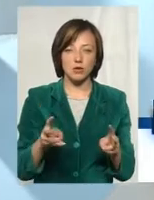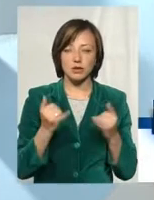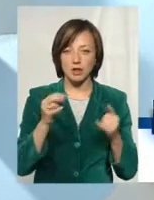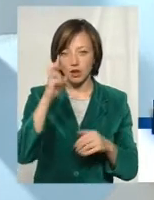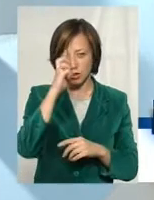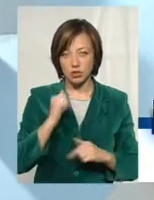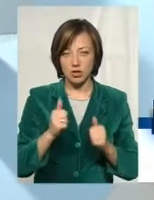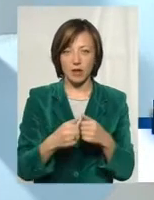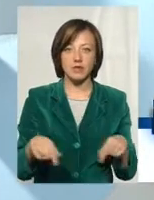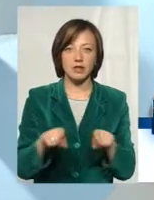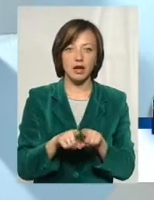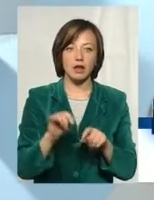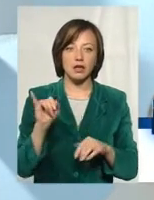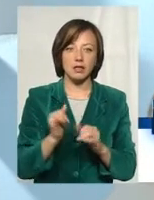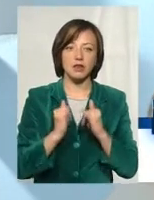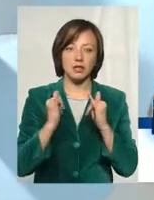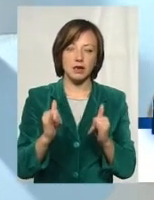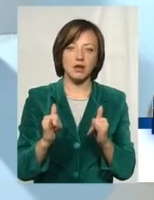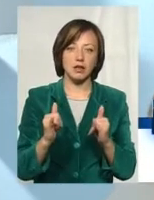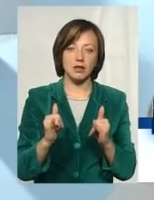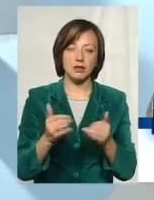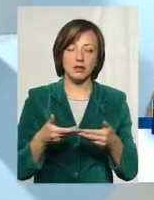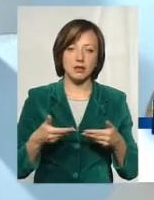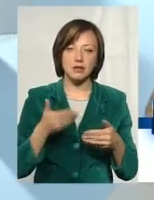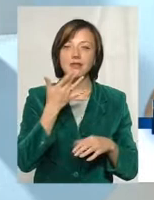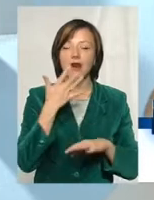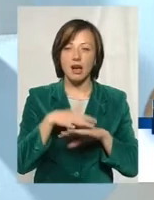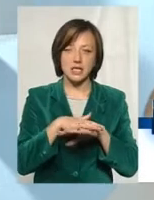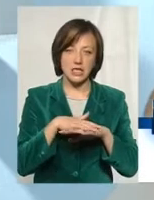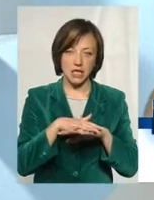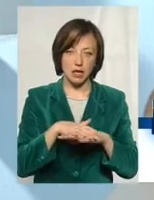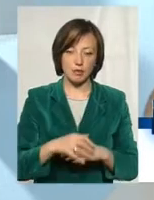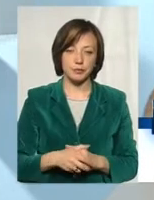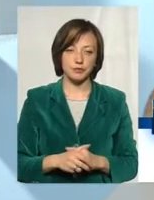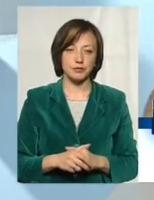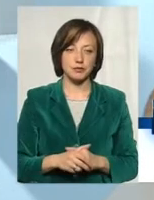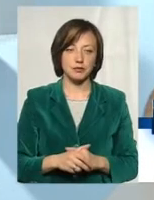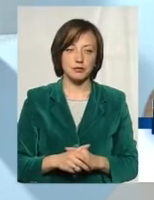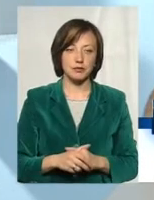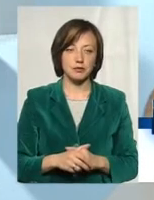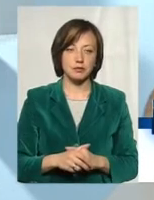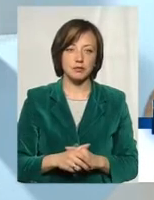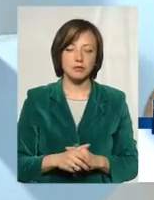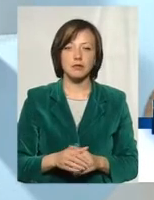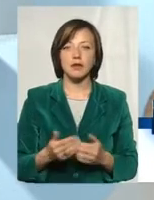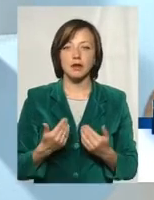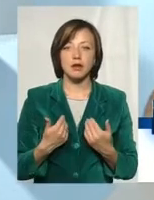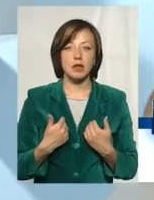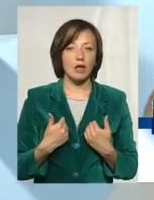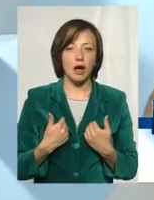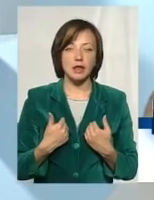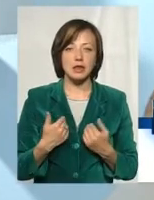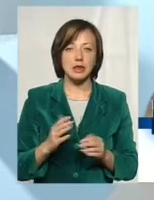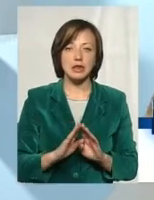держави, так і для нації. Я не